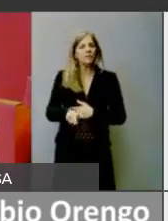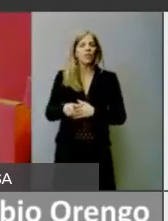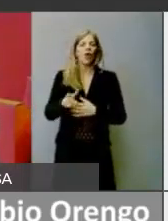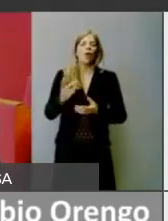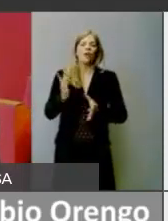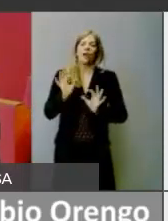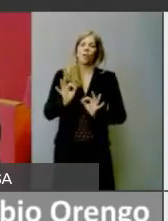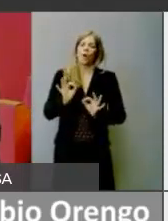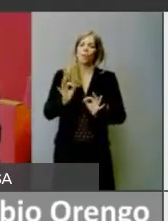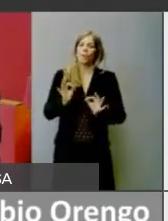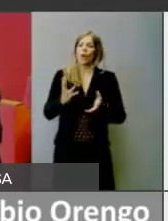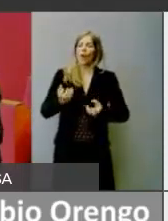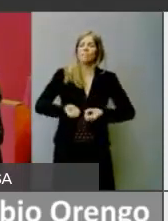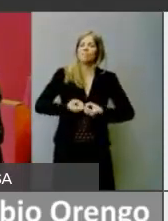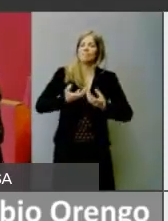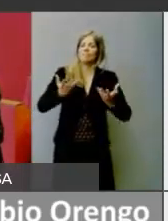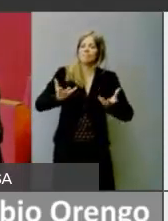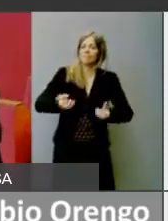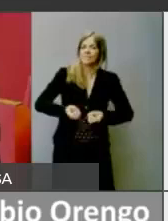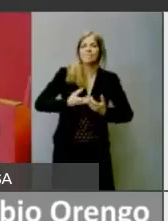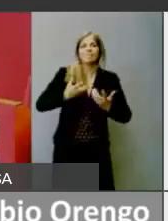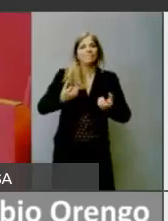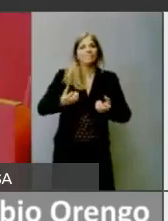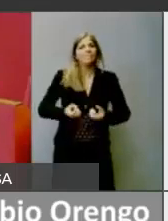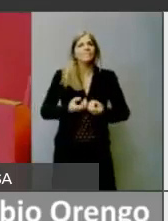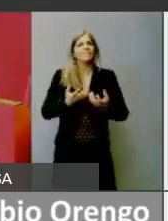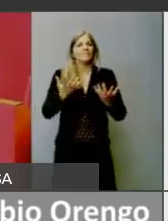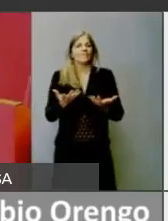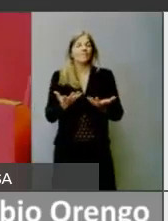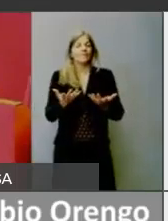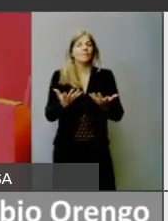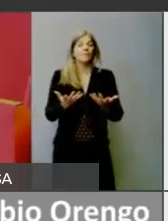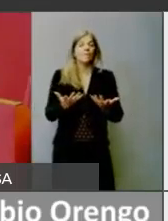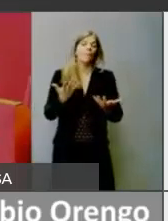a Genova in un'opera meritoria che è tanto più